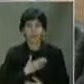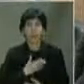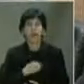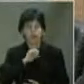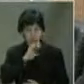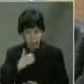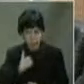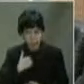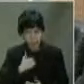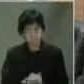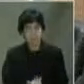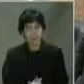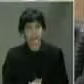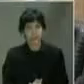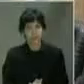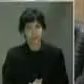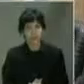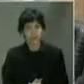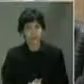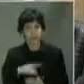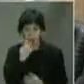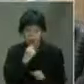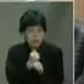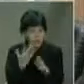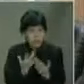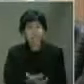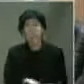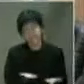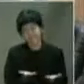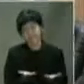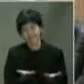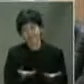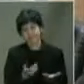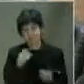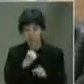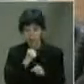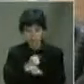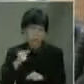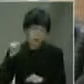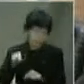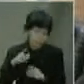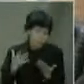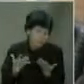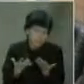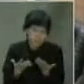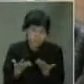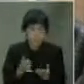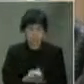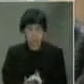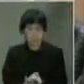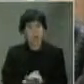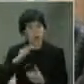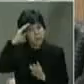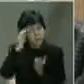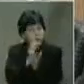ะว่าใครทําแรงไม่แรงใครรับคําสั่งหรือไม่อย่างไรตําร